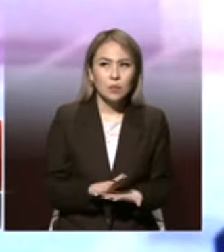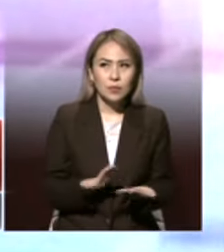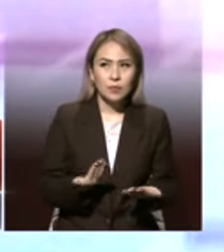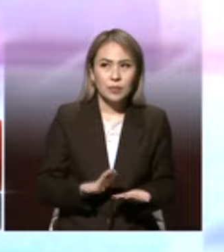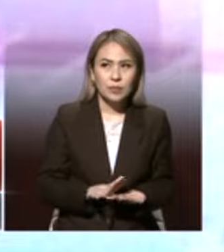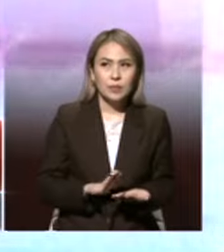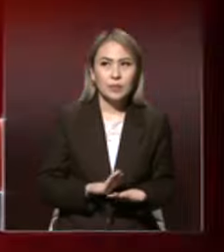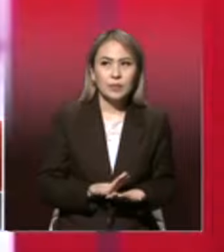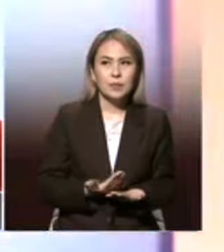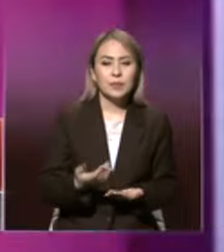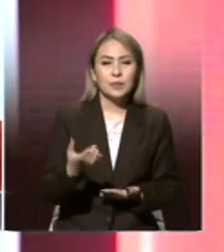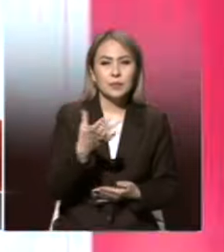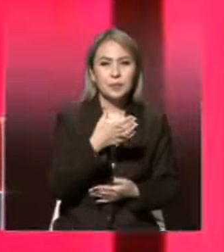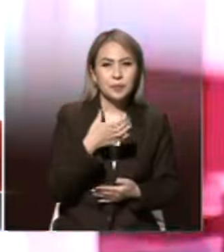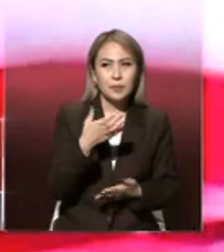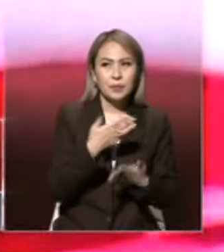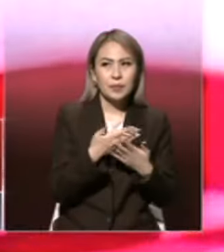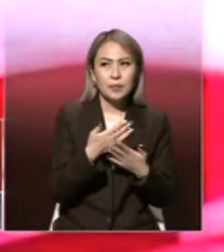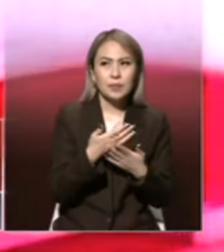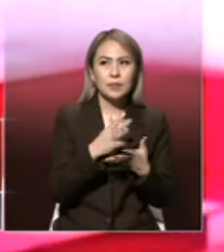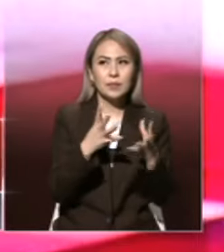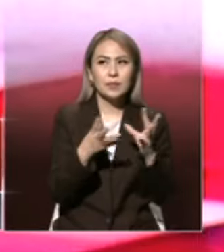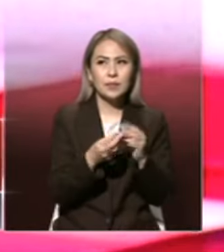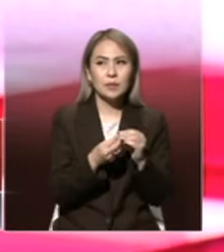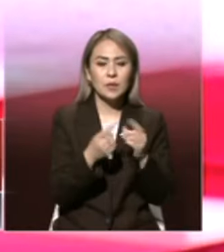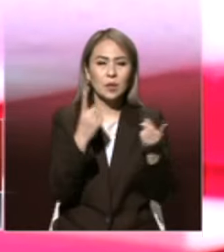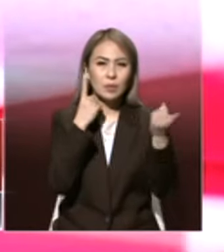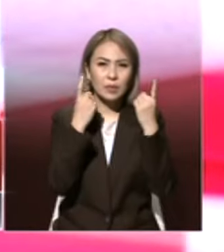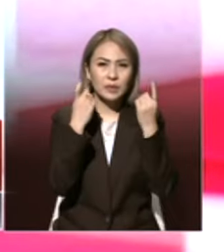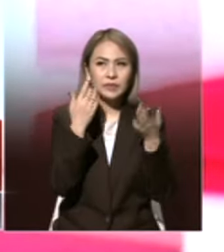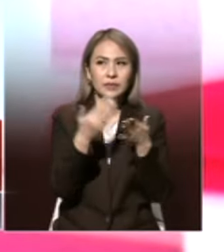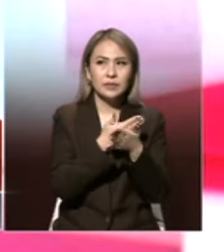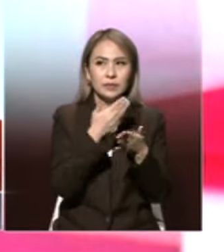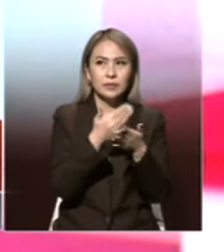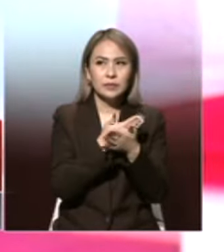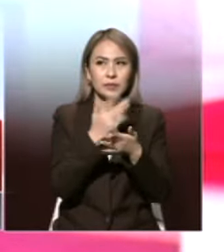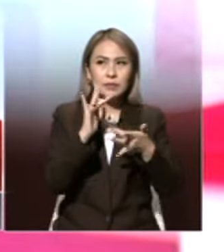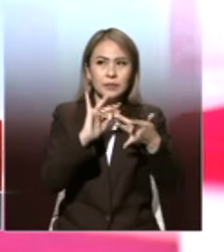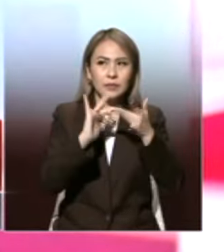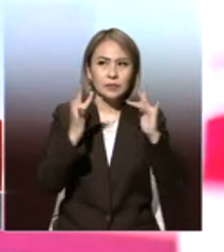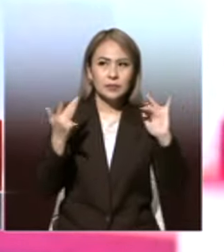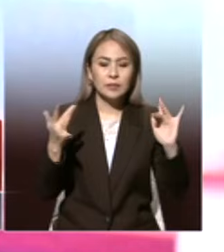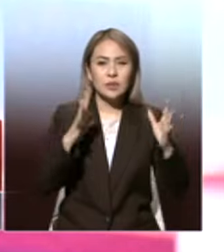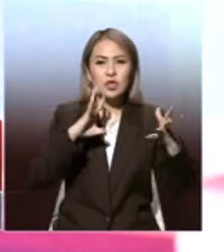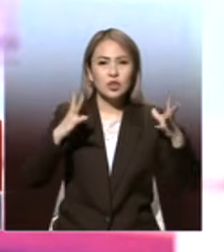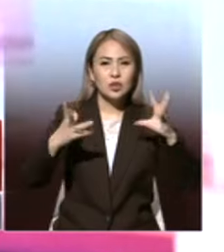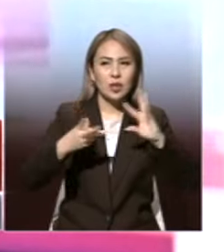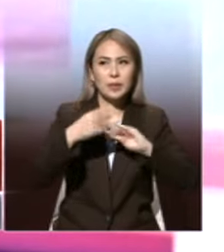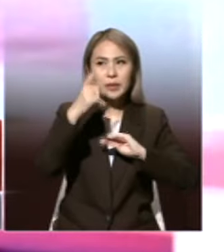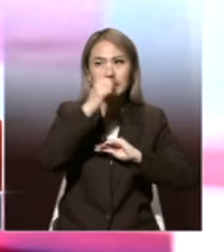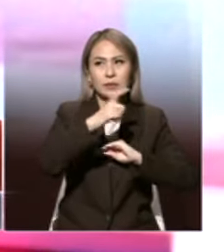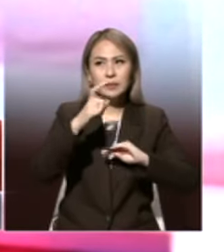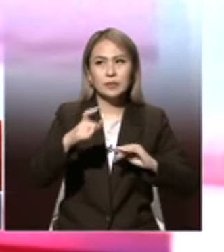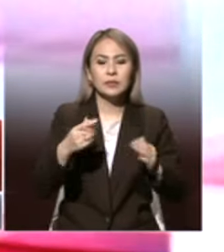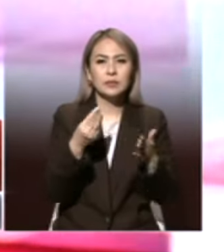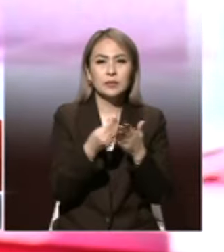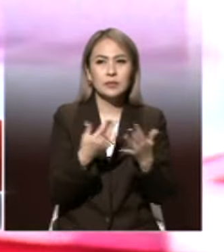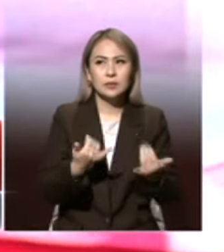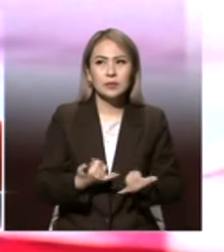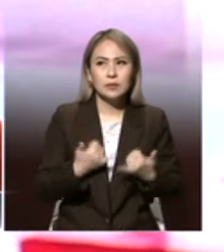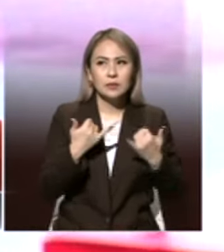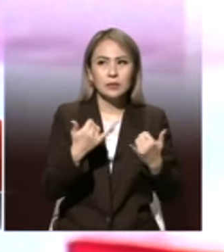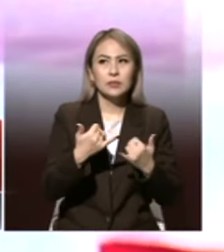ол ішкілік, жаңа сіздер айтып кеткен бұқаралық ақпарат құралдары мен интернет желілерінде жалпы адамның қадір қасиетін